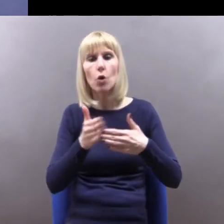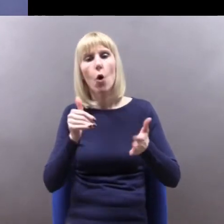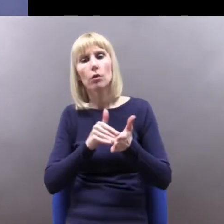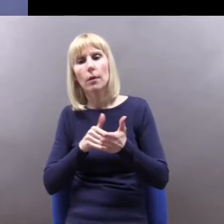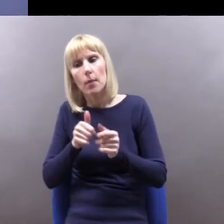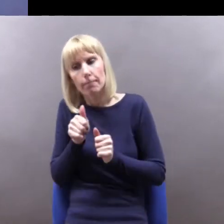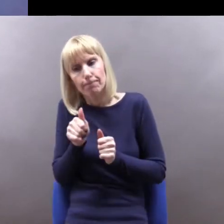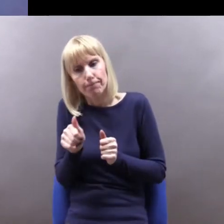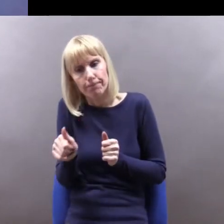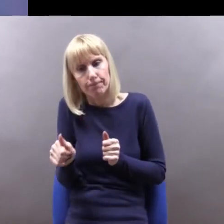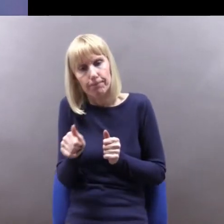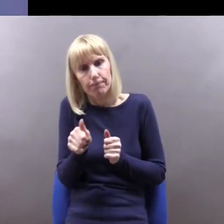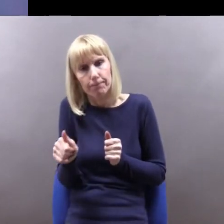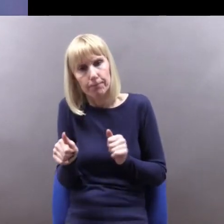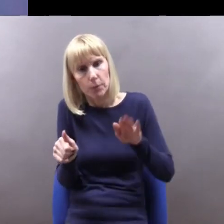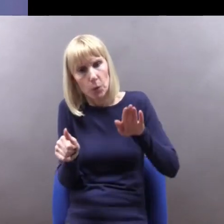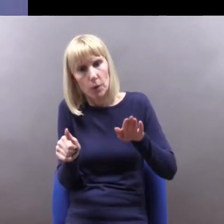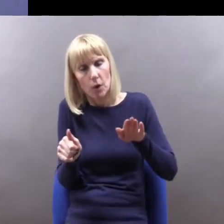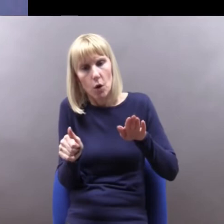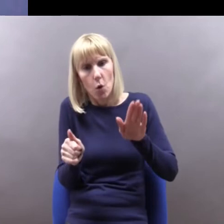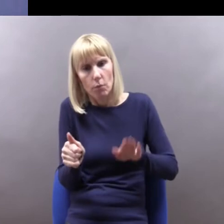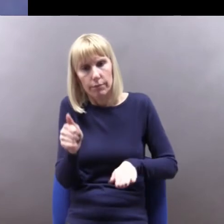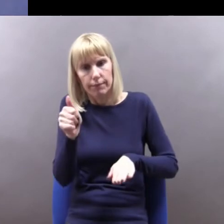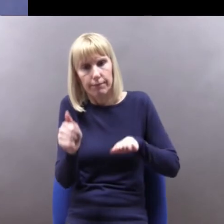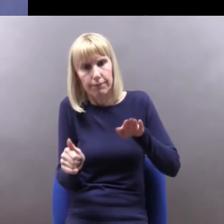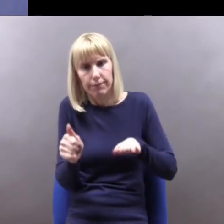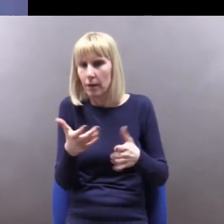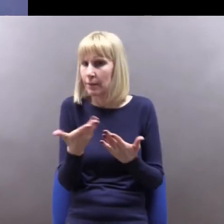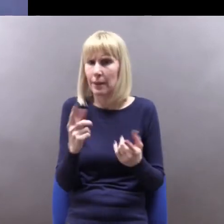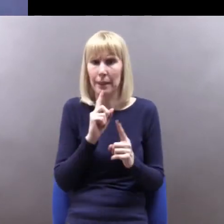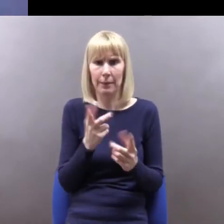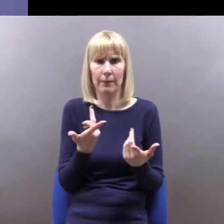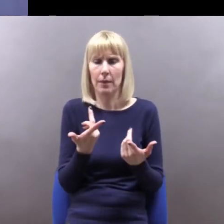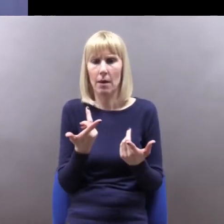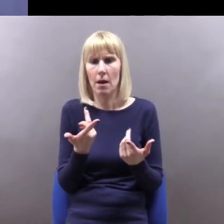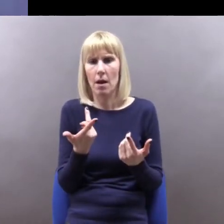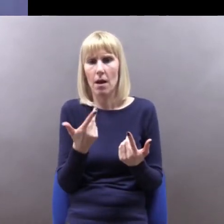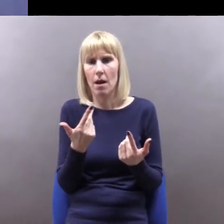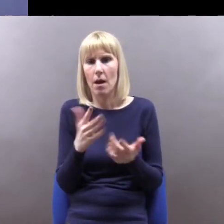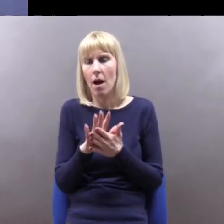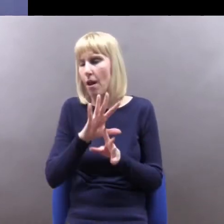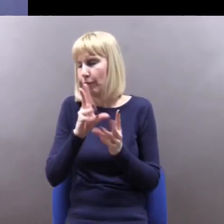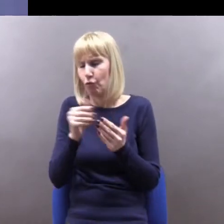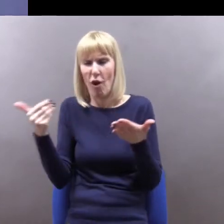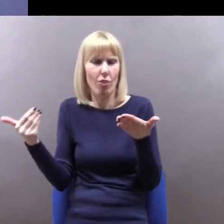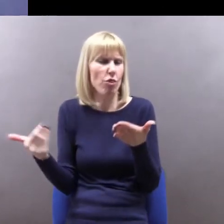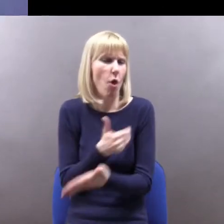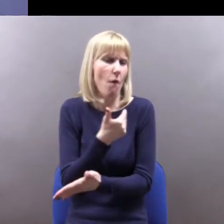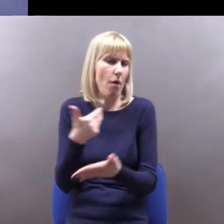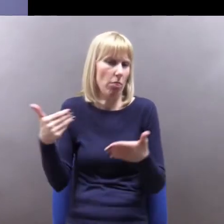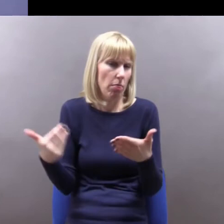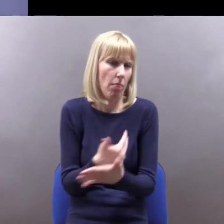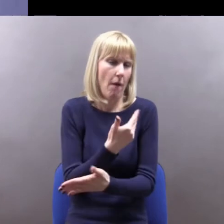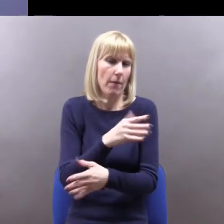włącznik, aż to kliknie, a i też przy tym nie było żadnej informacji. To wszystko nówka, sztuka, nieśmigana, było widać,